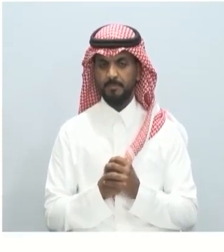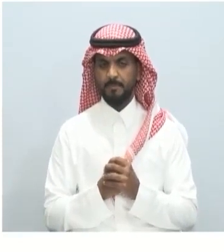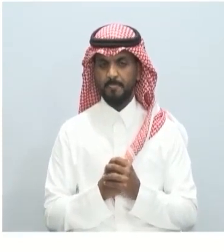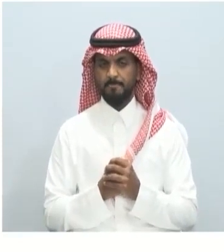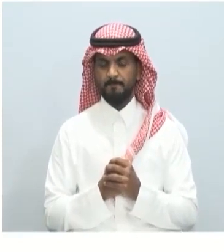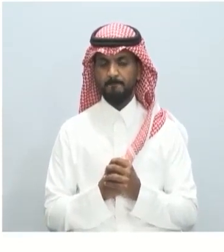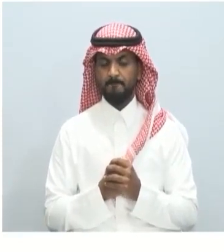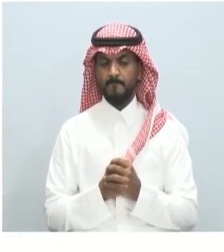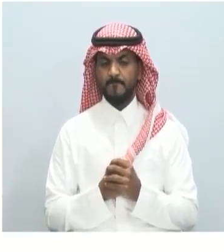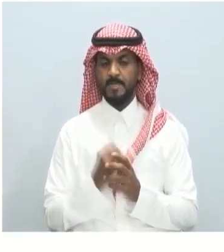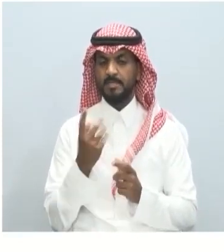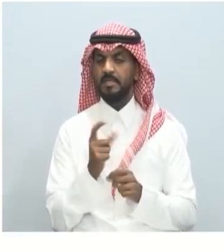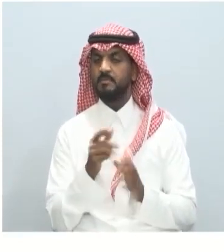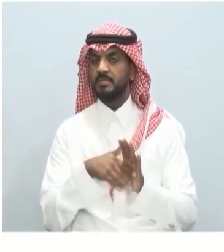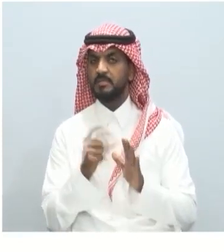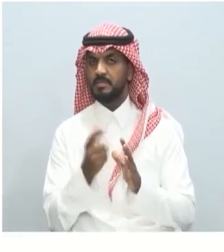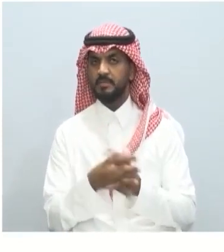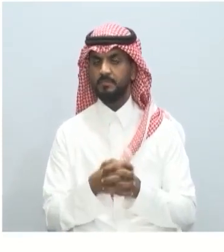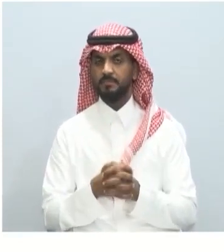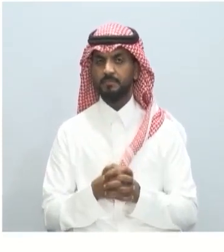الحياه كلمات